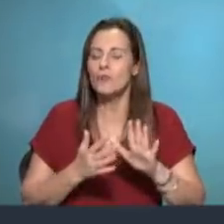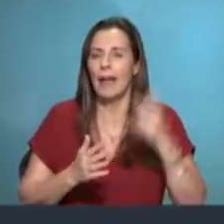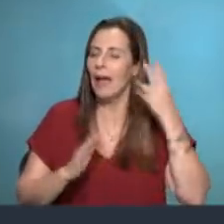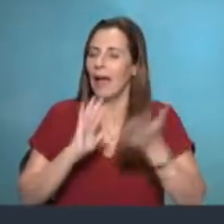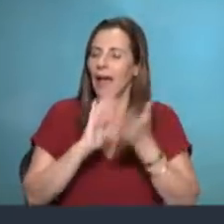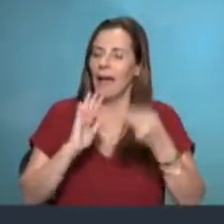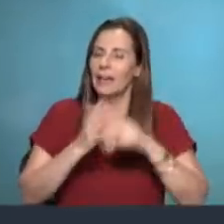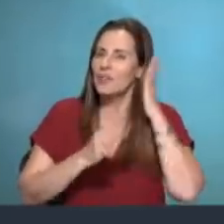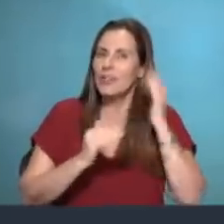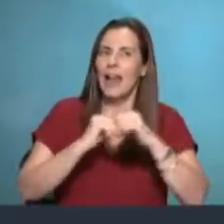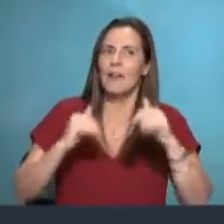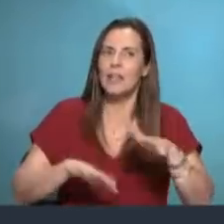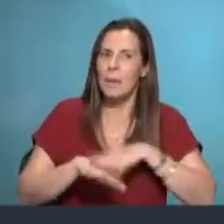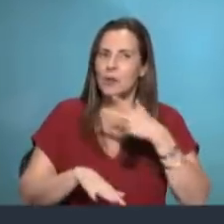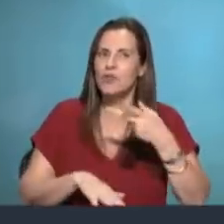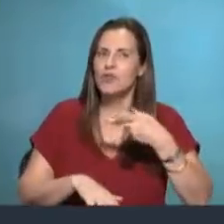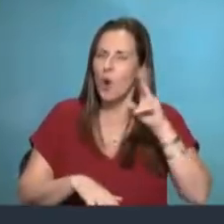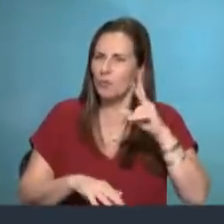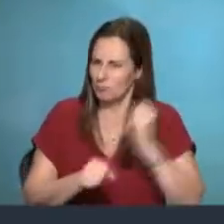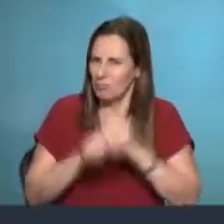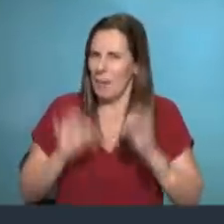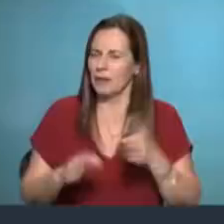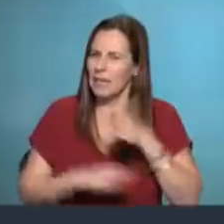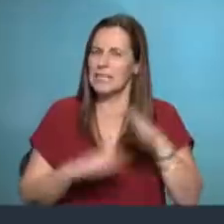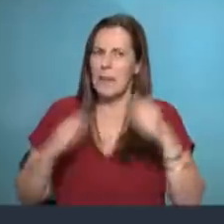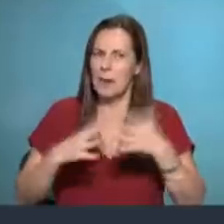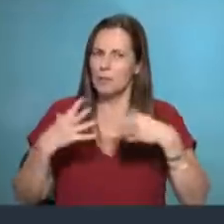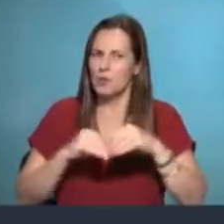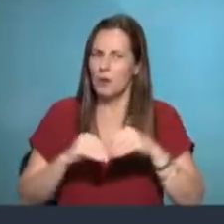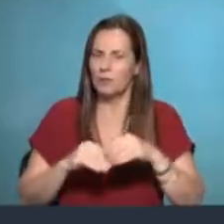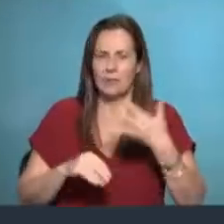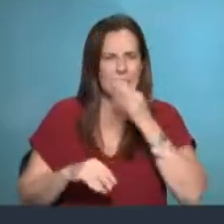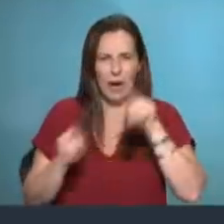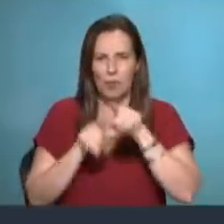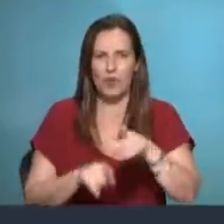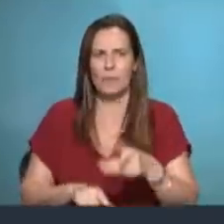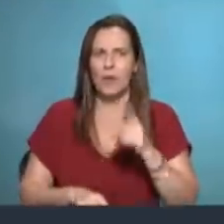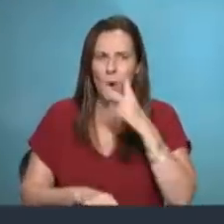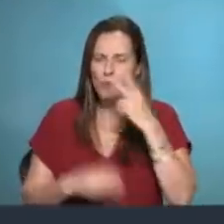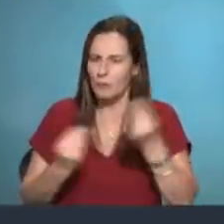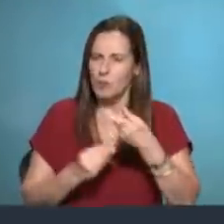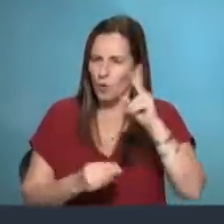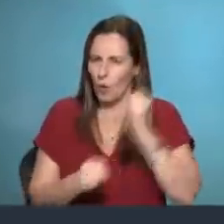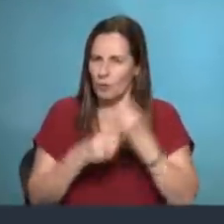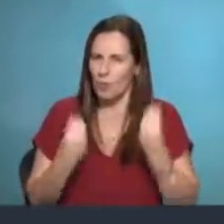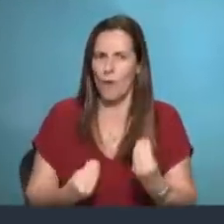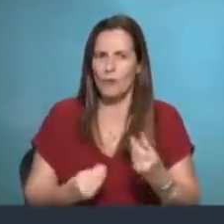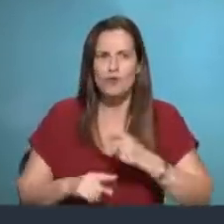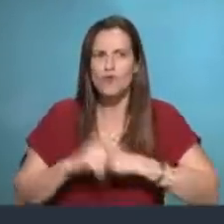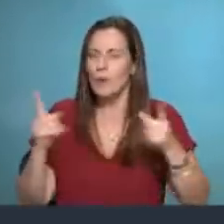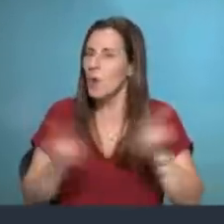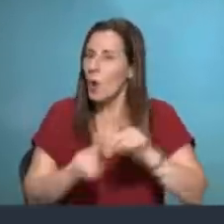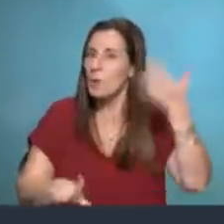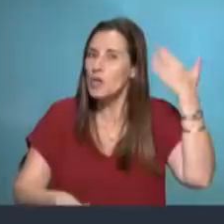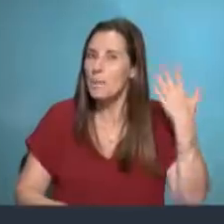שינה. אתה מרגיש שהיום הרבה יותר פרקטי, שאתה נכנס לבית של משפחה צעירה כמוכם, אתם רואים שהדברים הרבה יותר פרקטיים, הם שונים בסגנון ממה